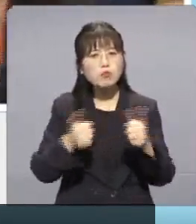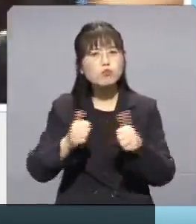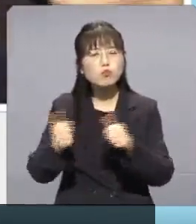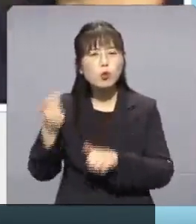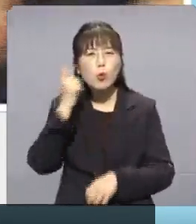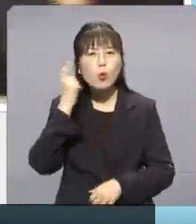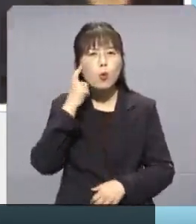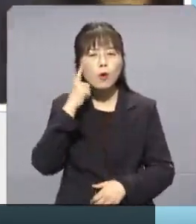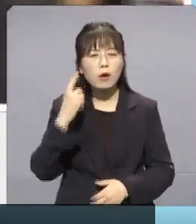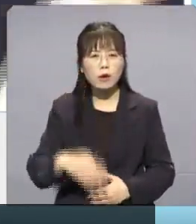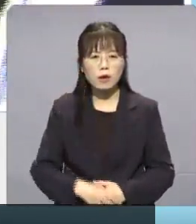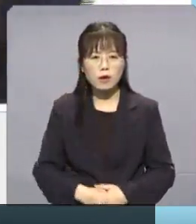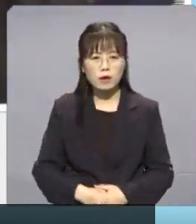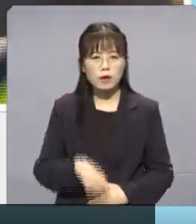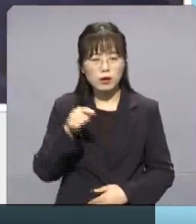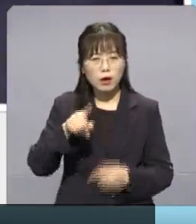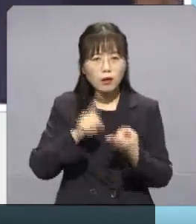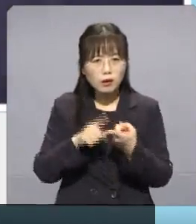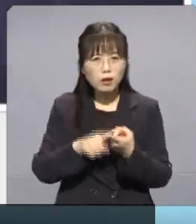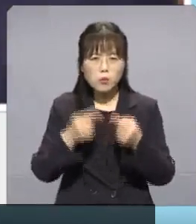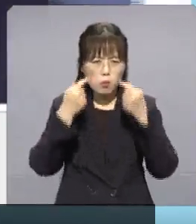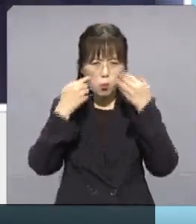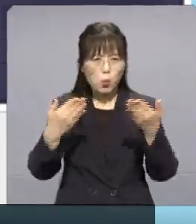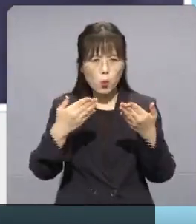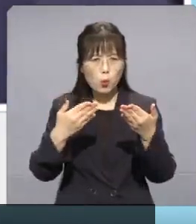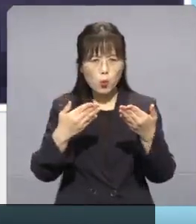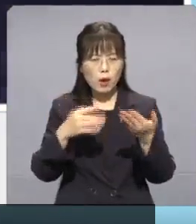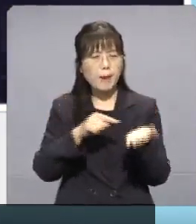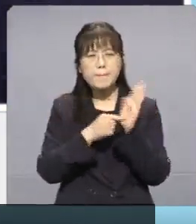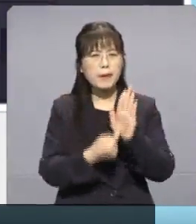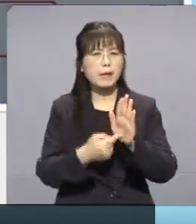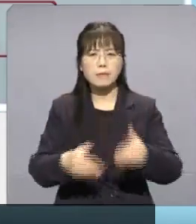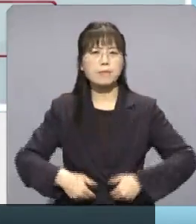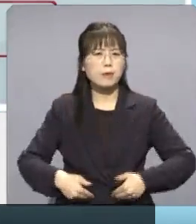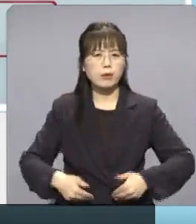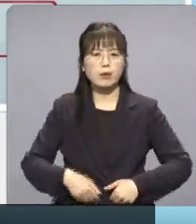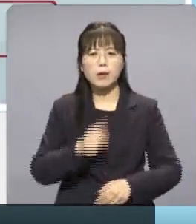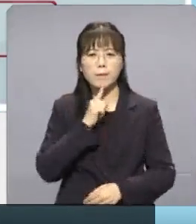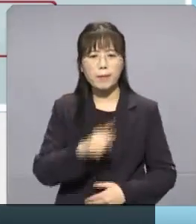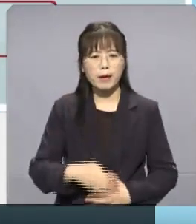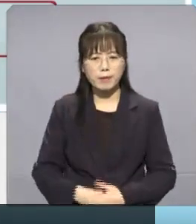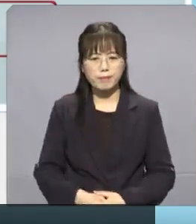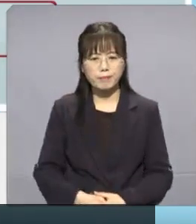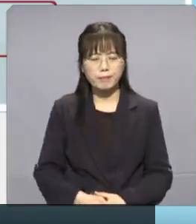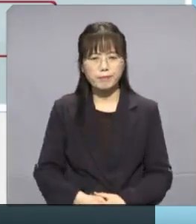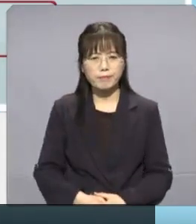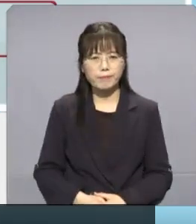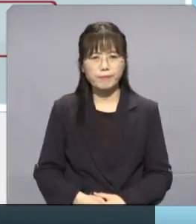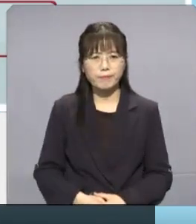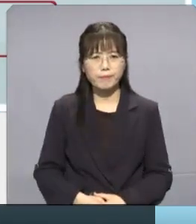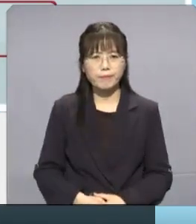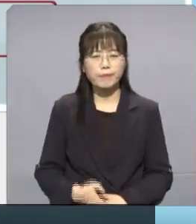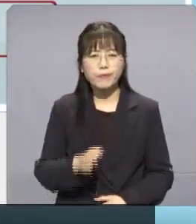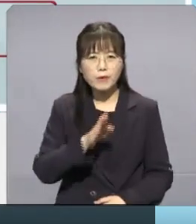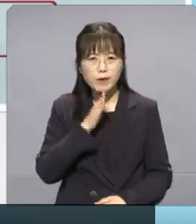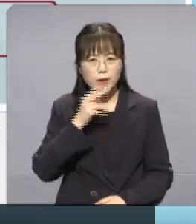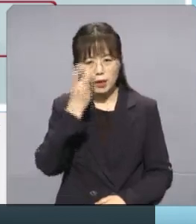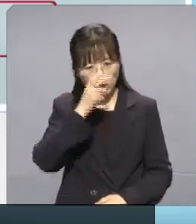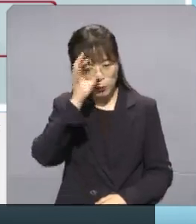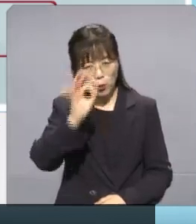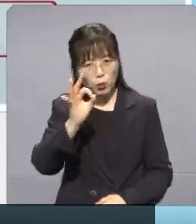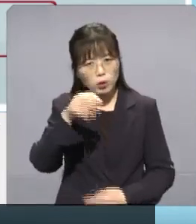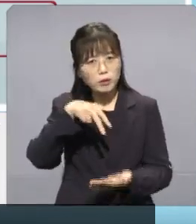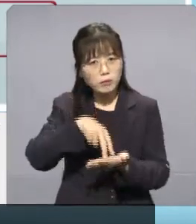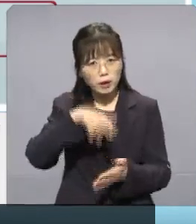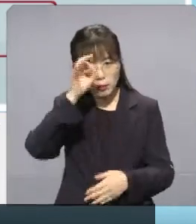죽어나가느냐 여기에 대해서 분명히 밝기를 밝혀야 된다 이게 그 사실 지켜보는 입장에서